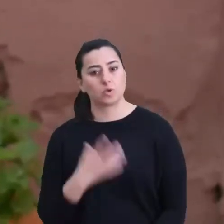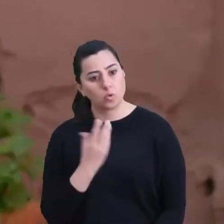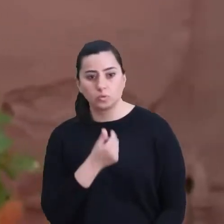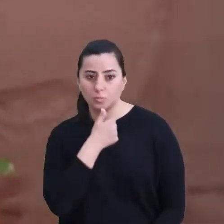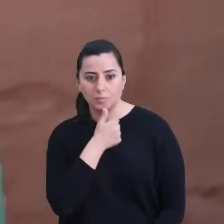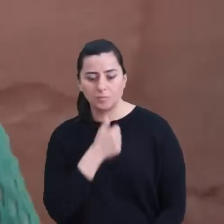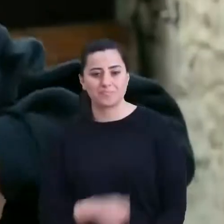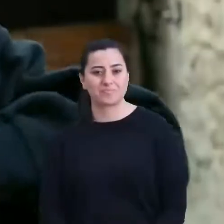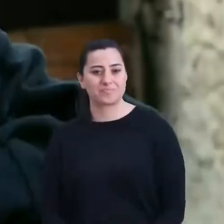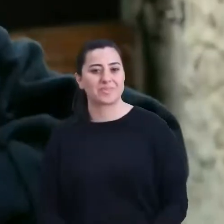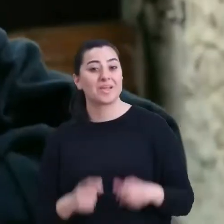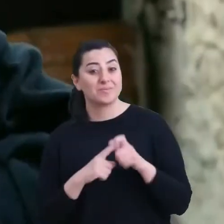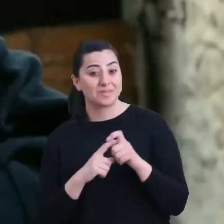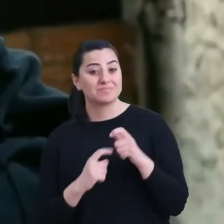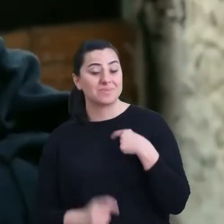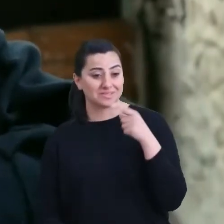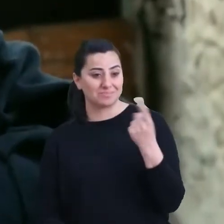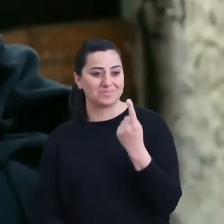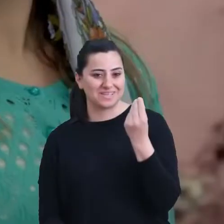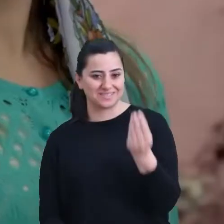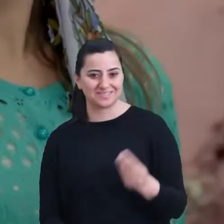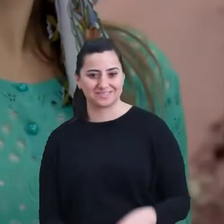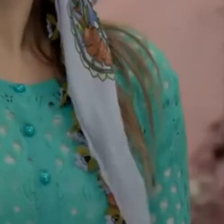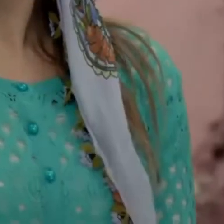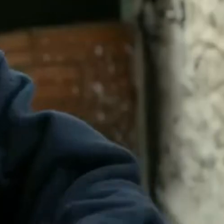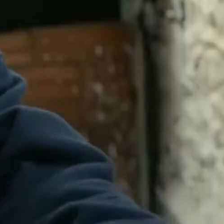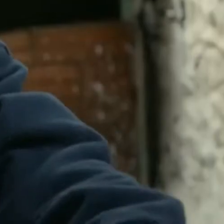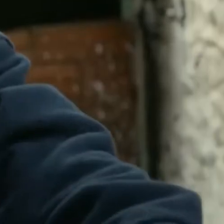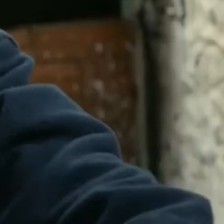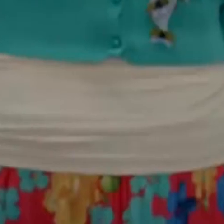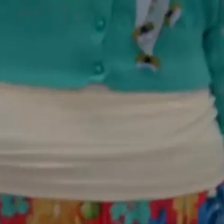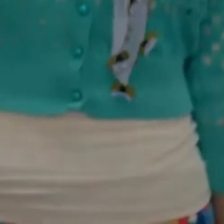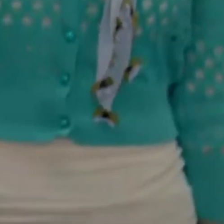Tamam baba. Emine, ben sana bir şey getir dedim de.